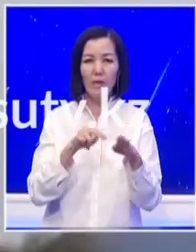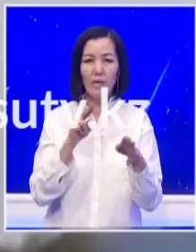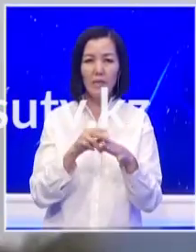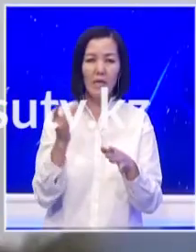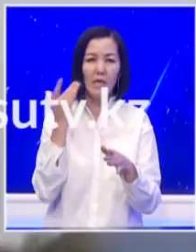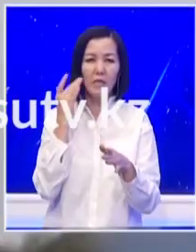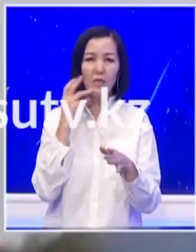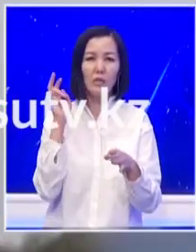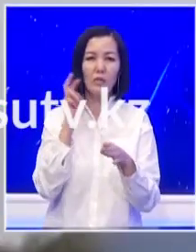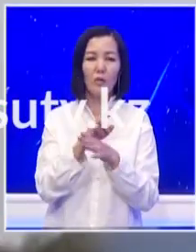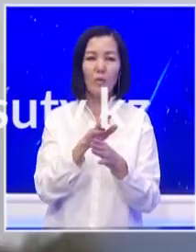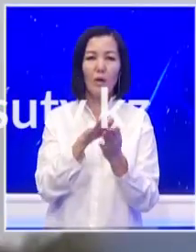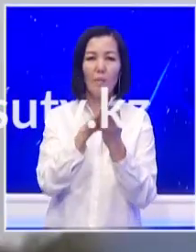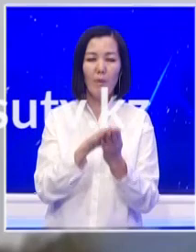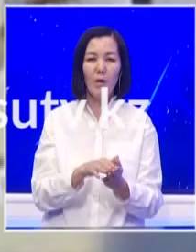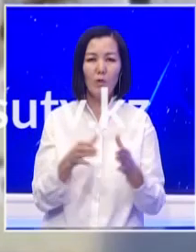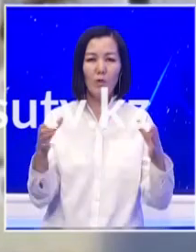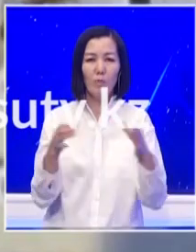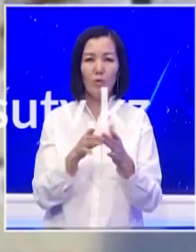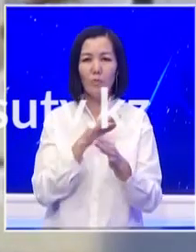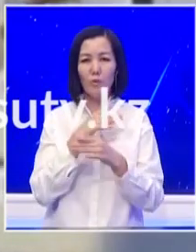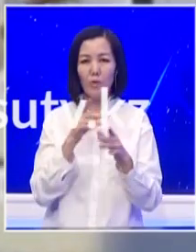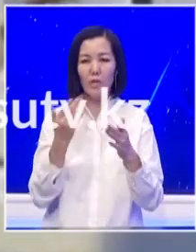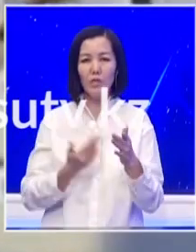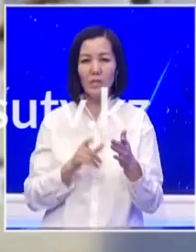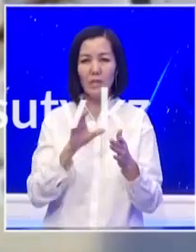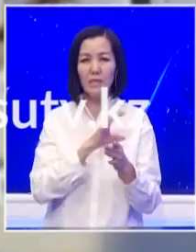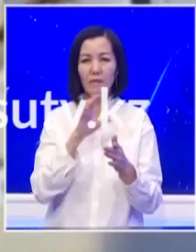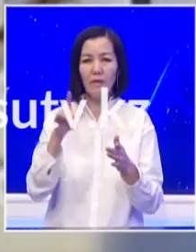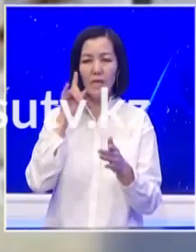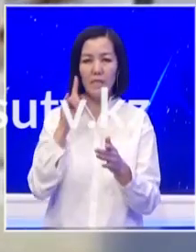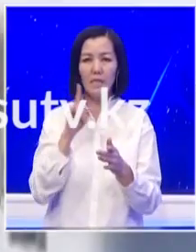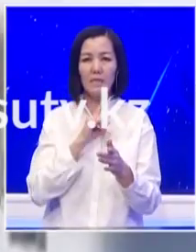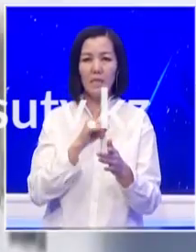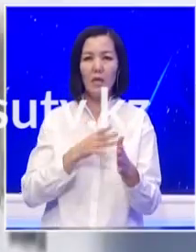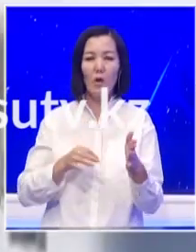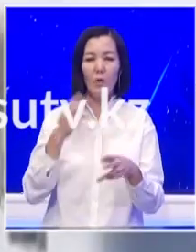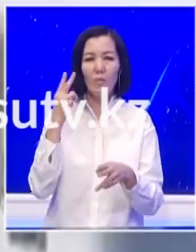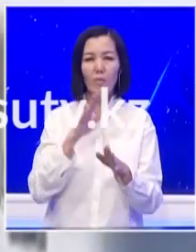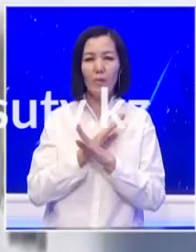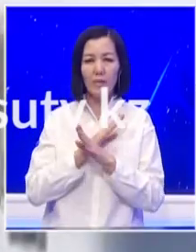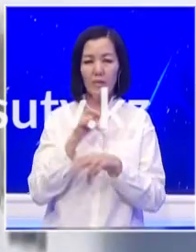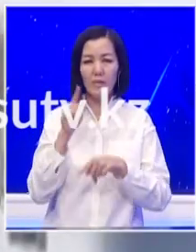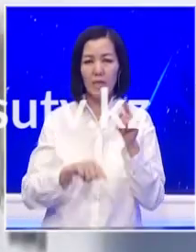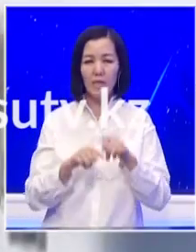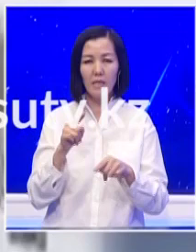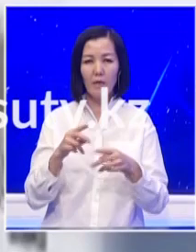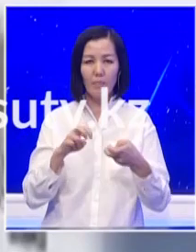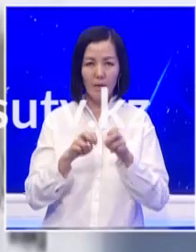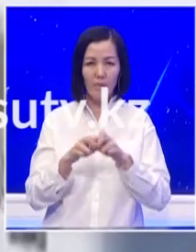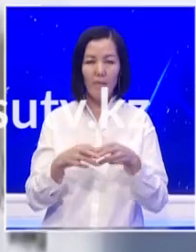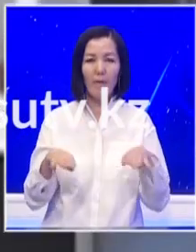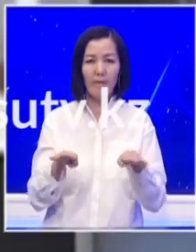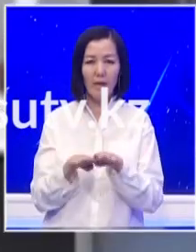зачастую приезжает похоронное бюро. Многие жители Северо-Казахстанской области, потерявшие родных, столкнулись с такой ситуацией. И, судя